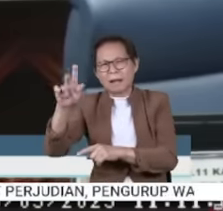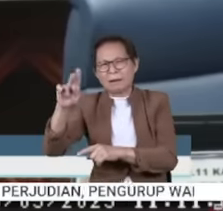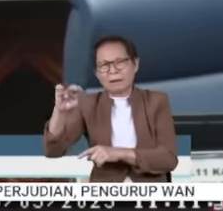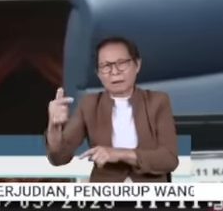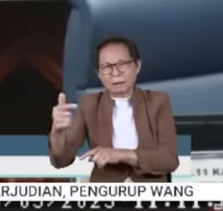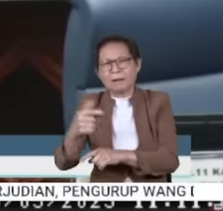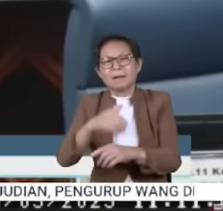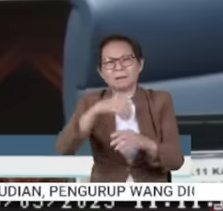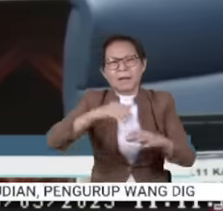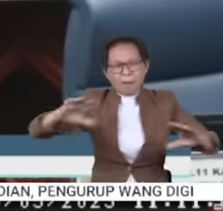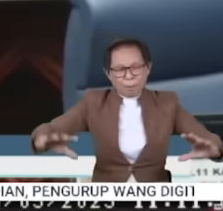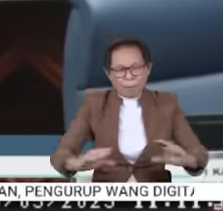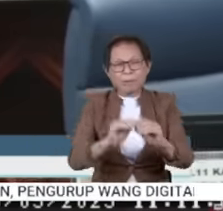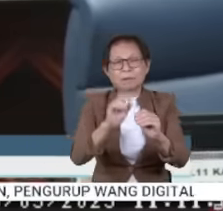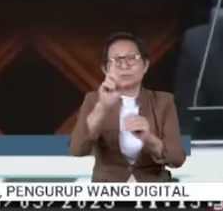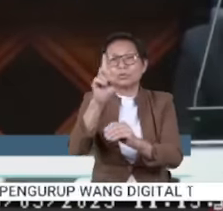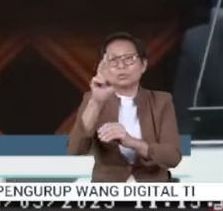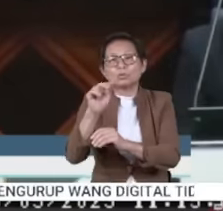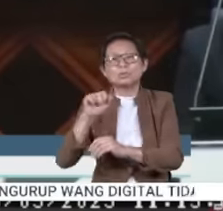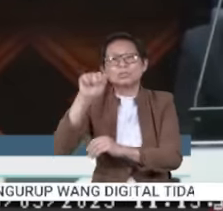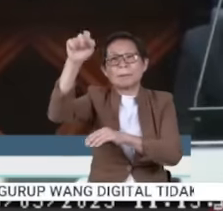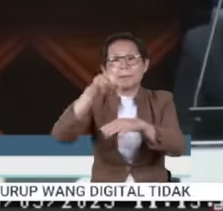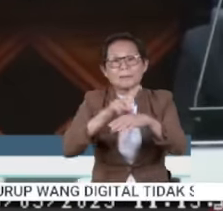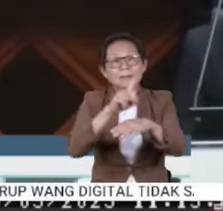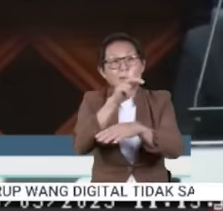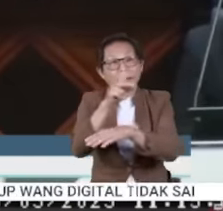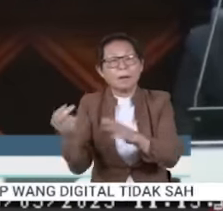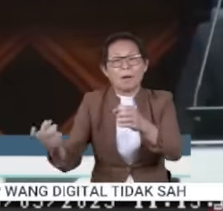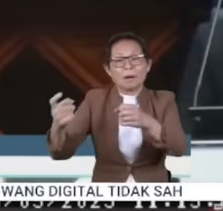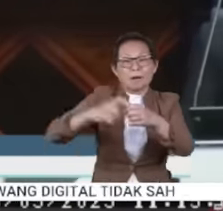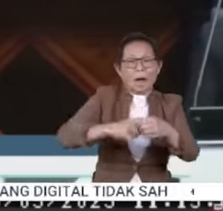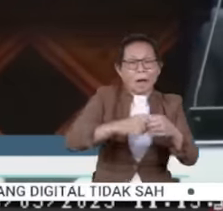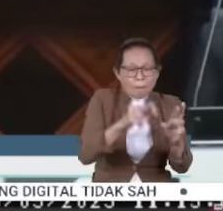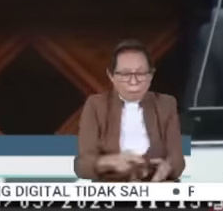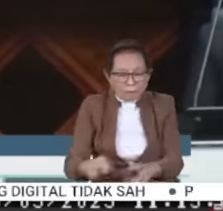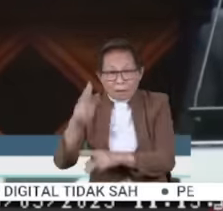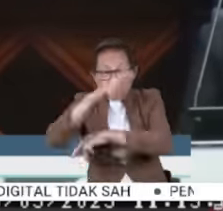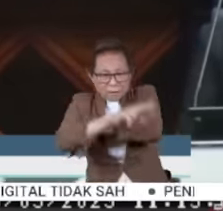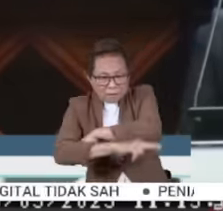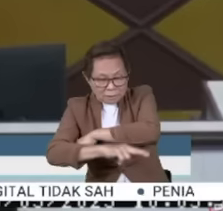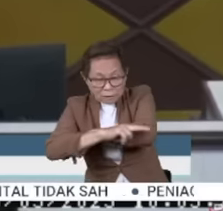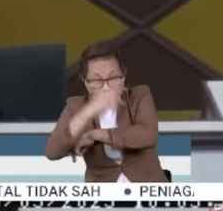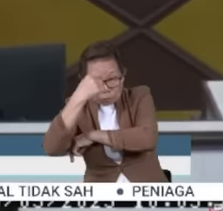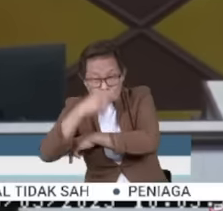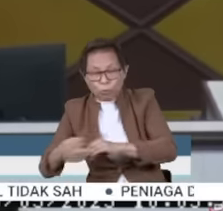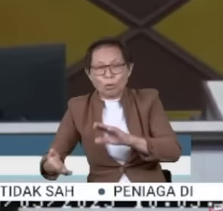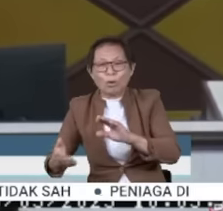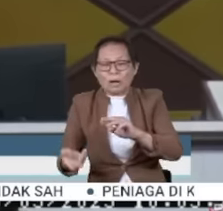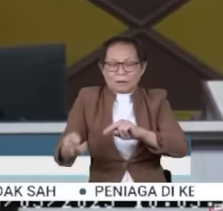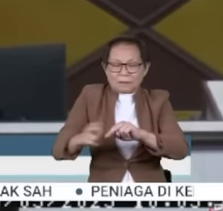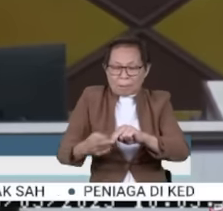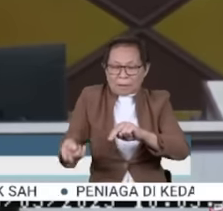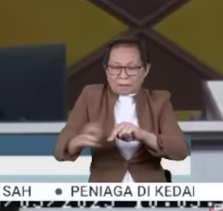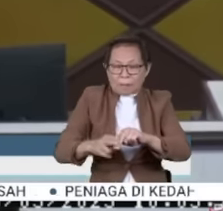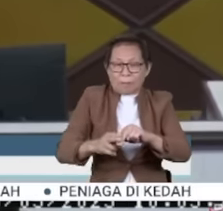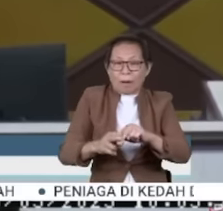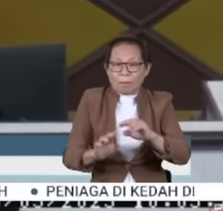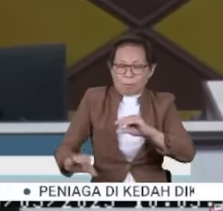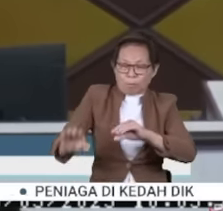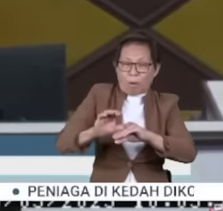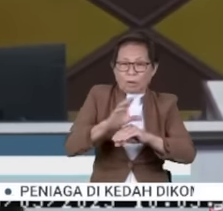dalam persidangan Dun Sabah di Kota Kinabalu mengenai perancangan kerajaan negeri untuk menambah dan mengekalkan